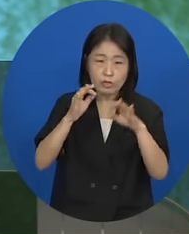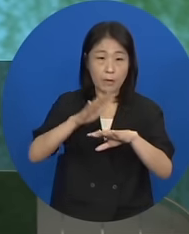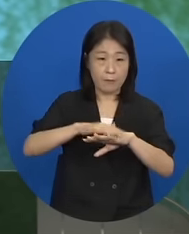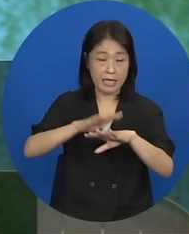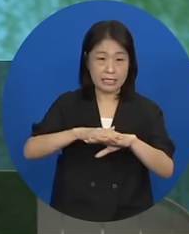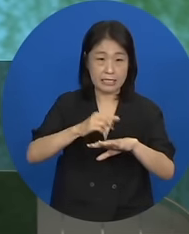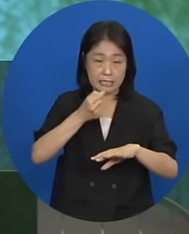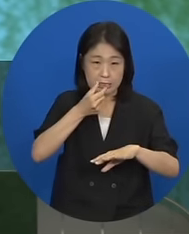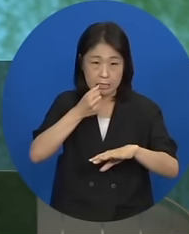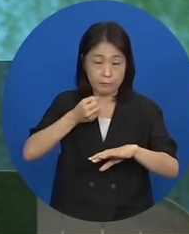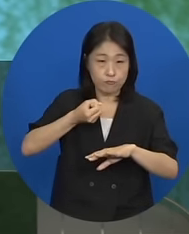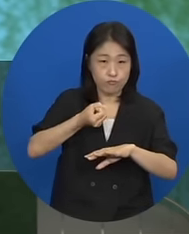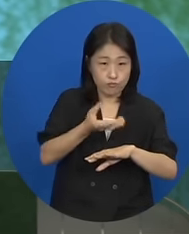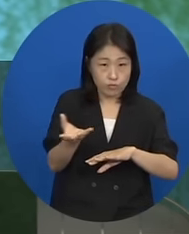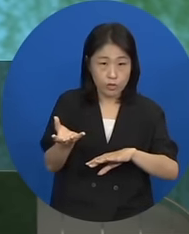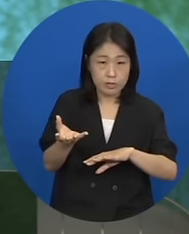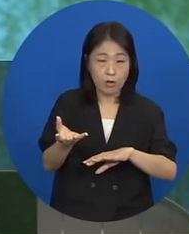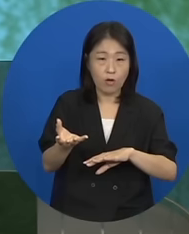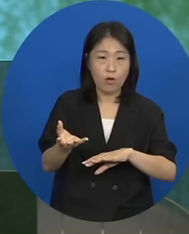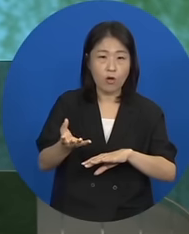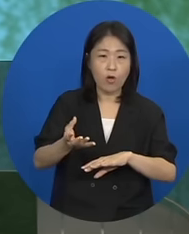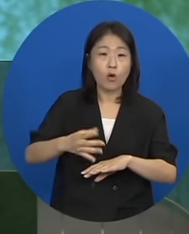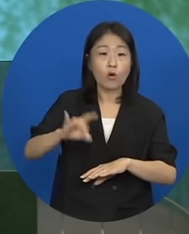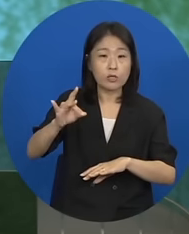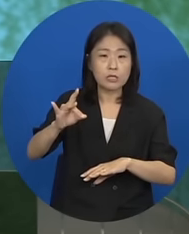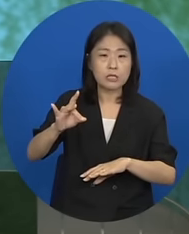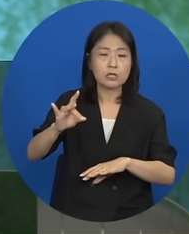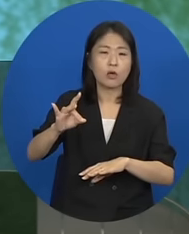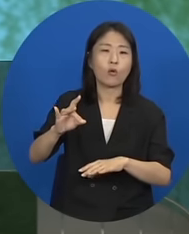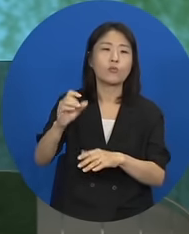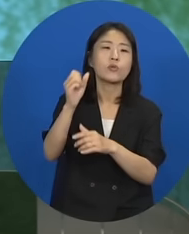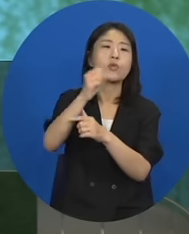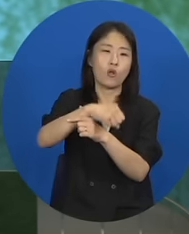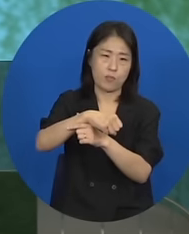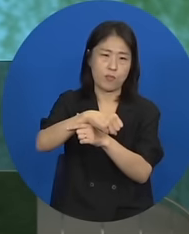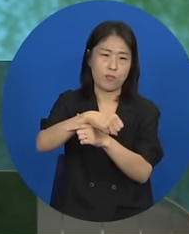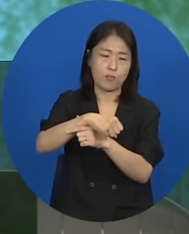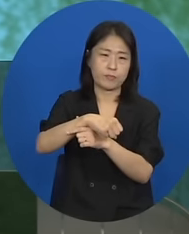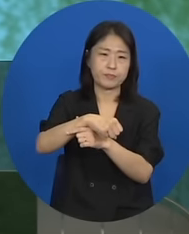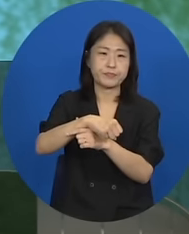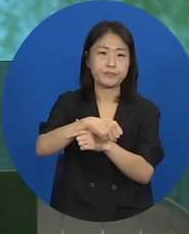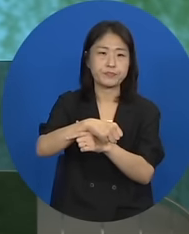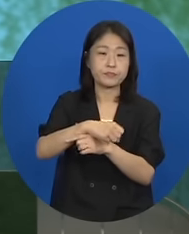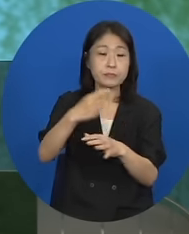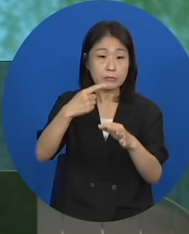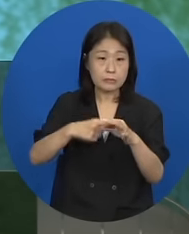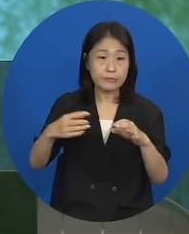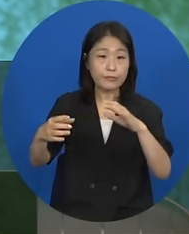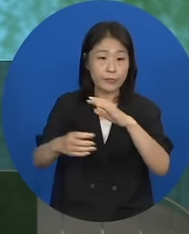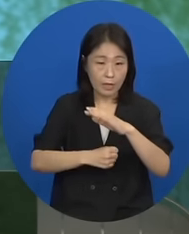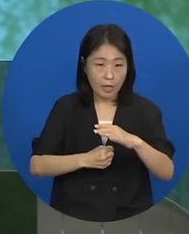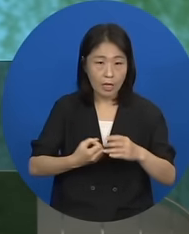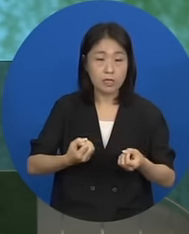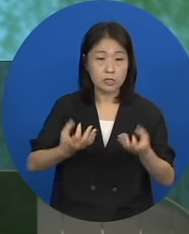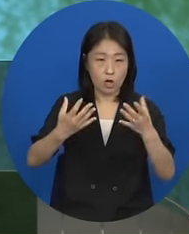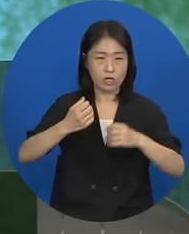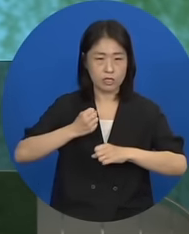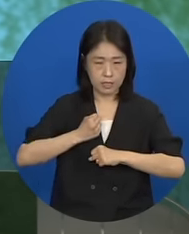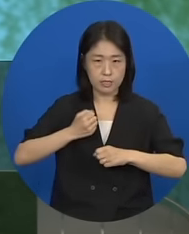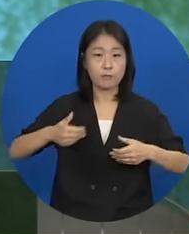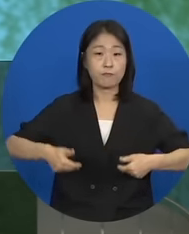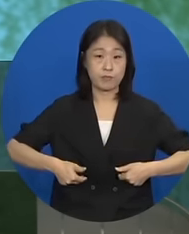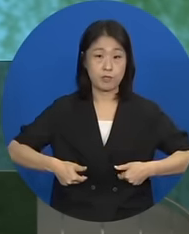거둔 곡식의 천 열매로 스를 얘기하죠 첫 열매로 맥추절을 지켜야 한다이